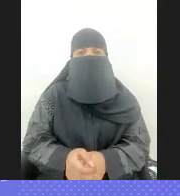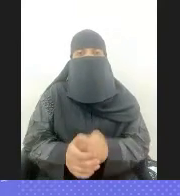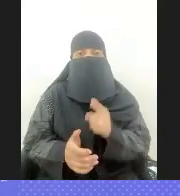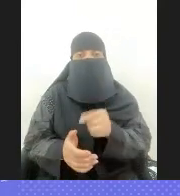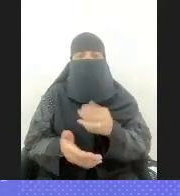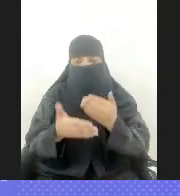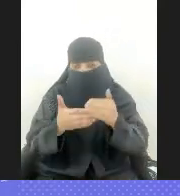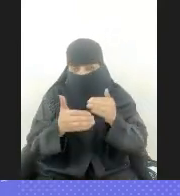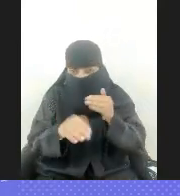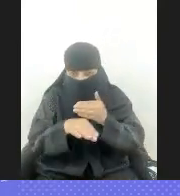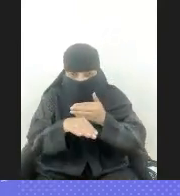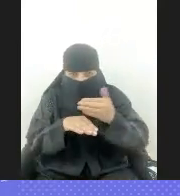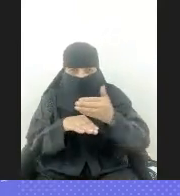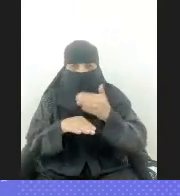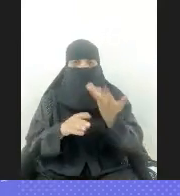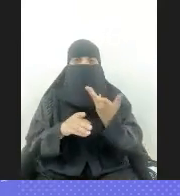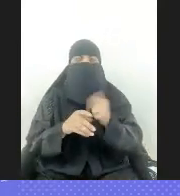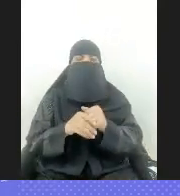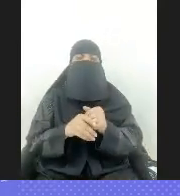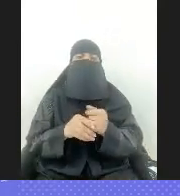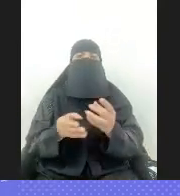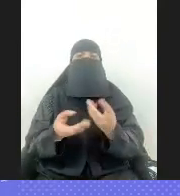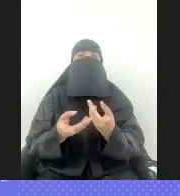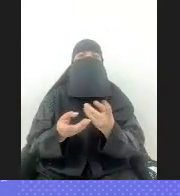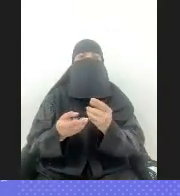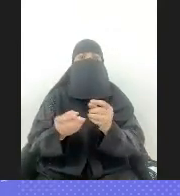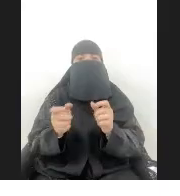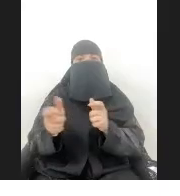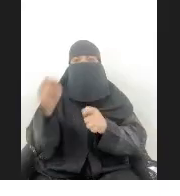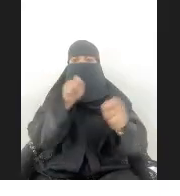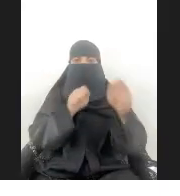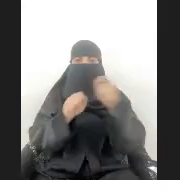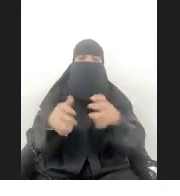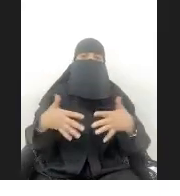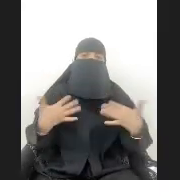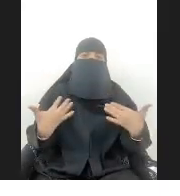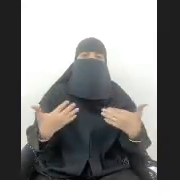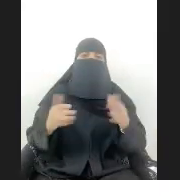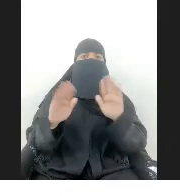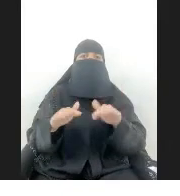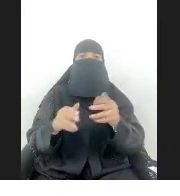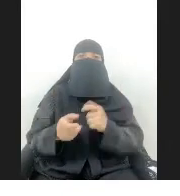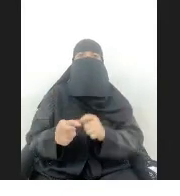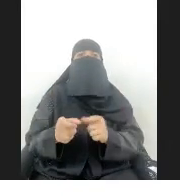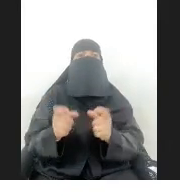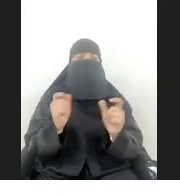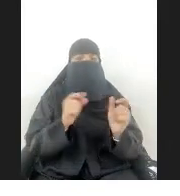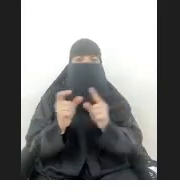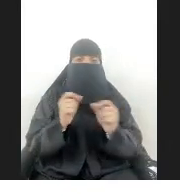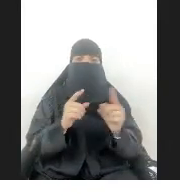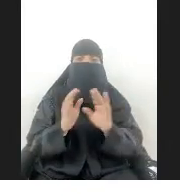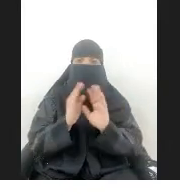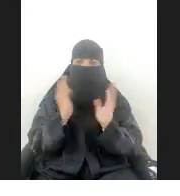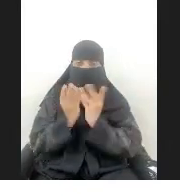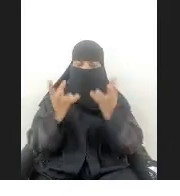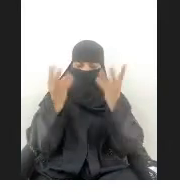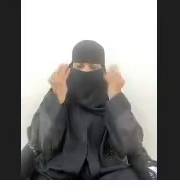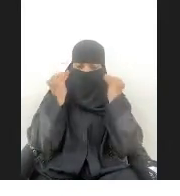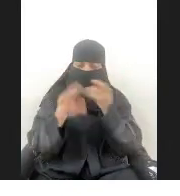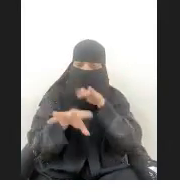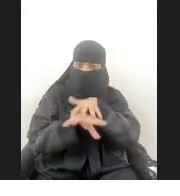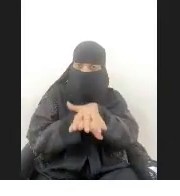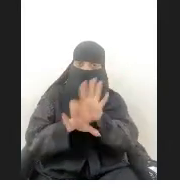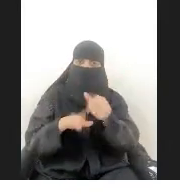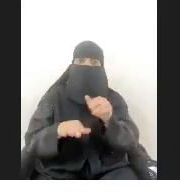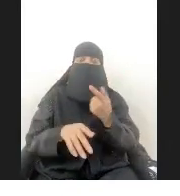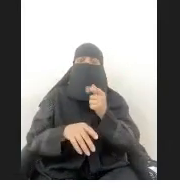التعلم بشكل عام عبر الإنترنت، ومن ضمنها بيئات التعلم المدمج. حقيقة حتى في أدبيات المجال